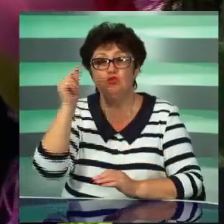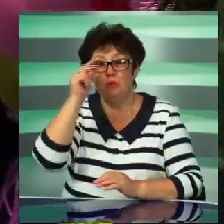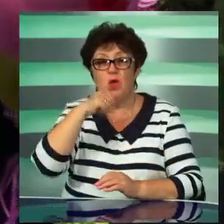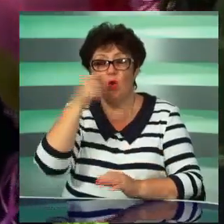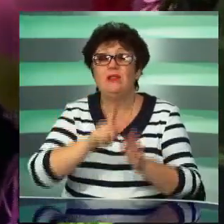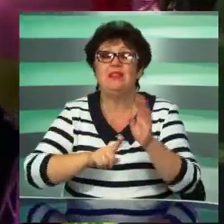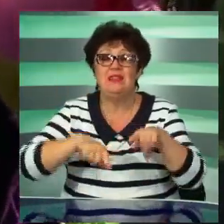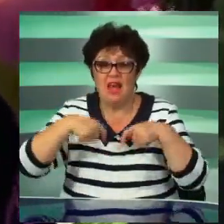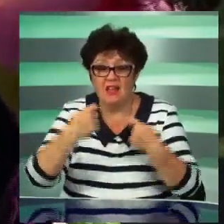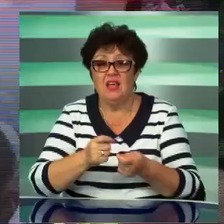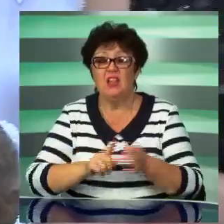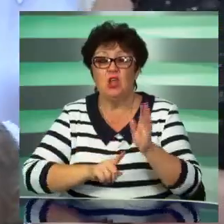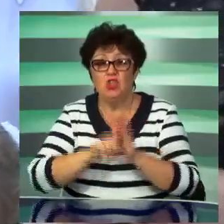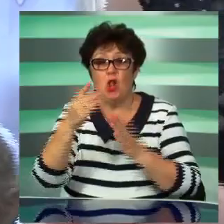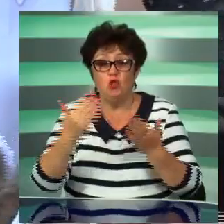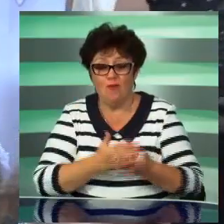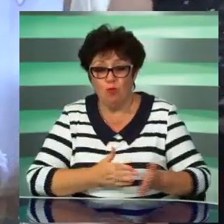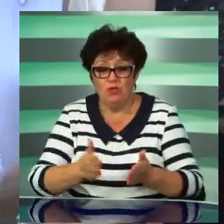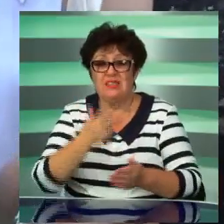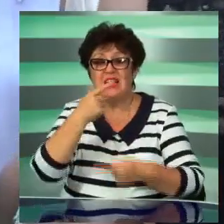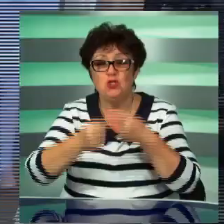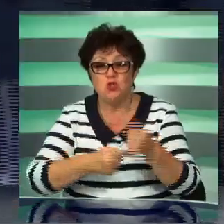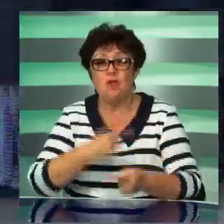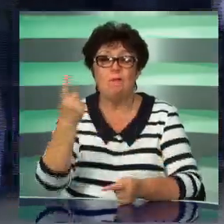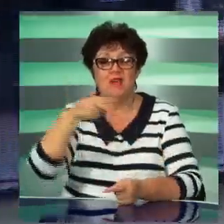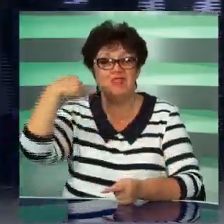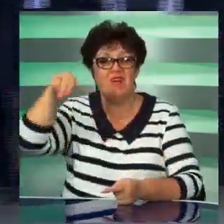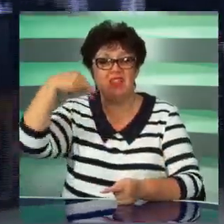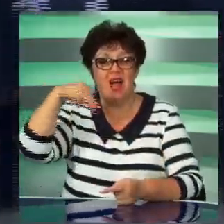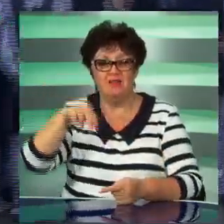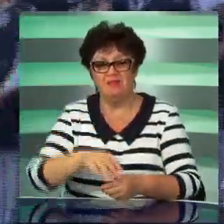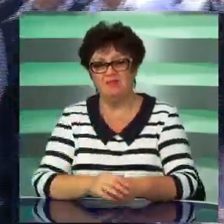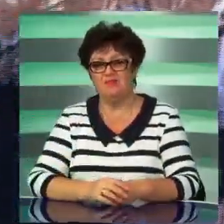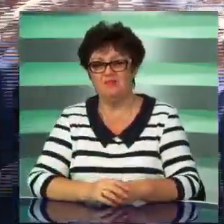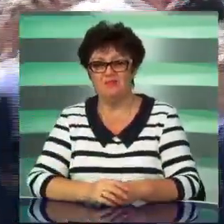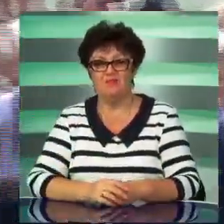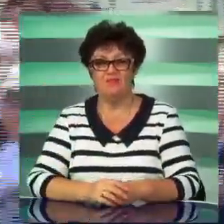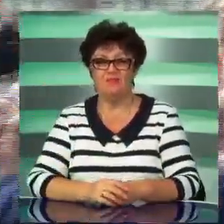дан. Начало нового пути с традиционного первого звонка.